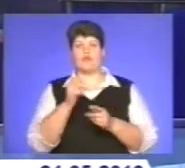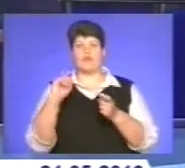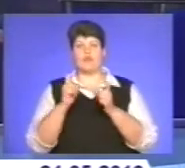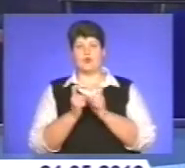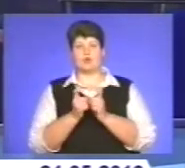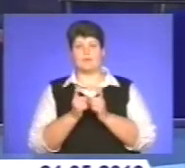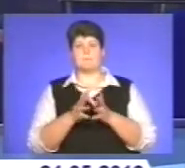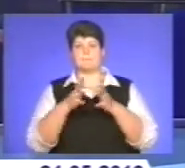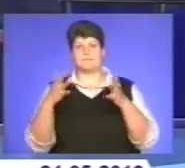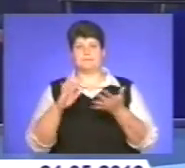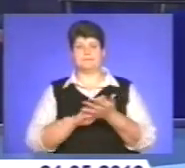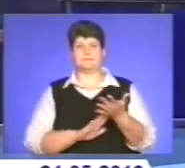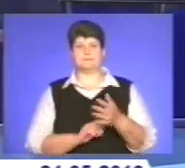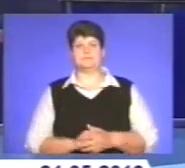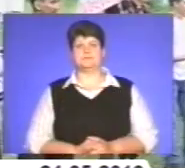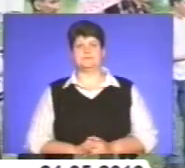Більше Юлія Валах.